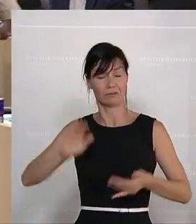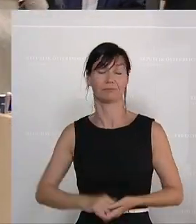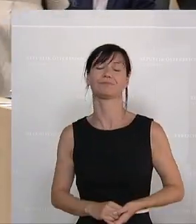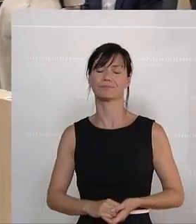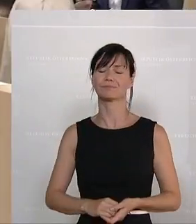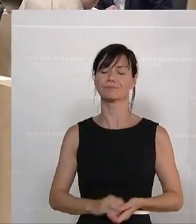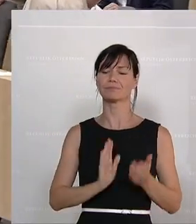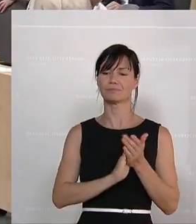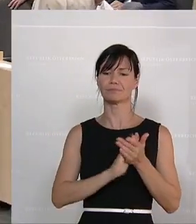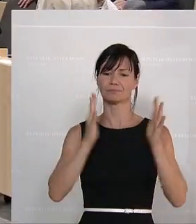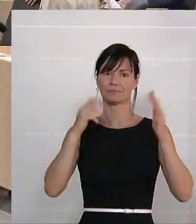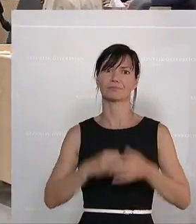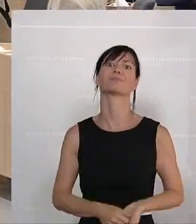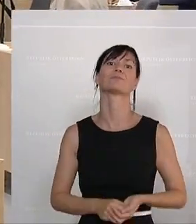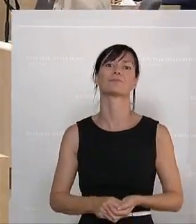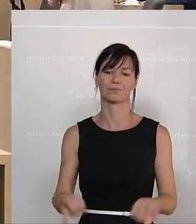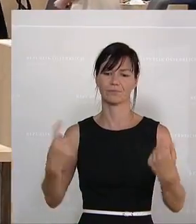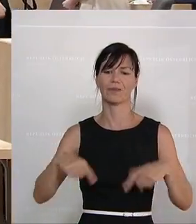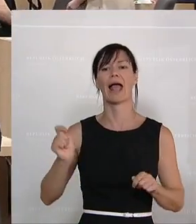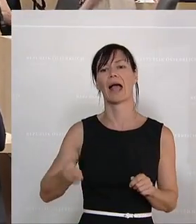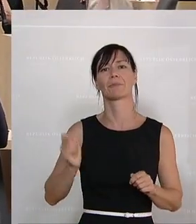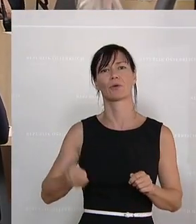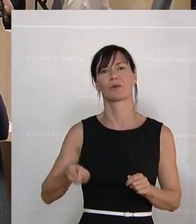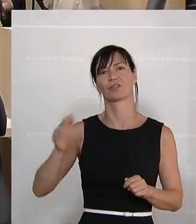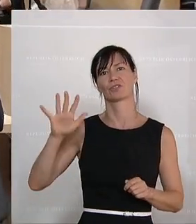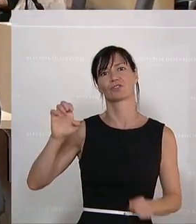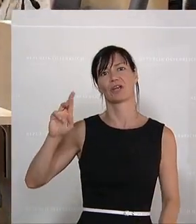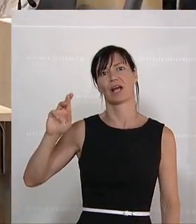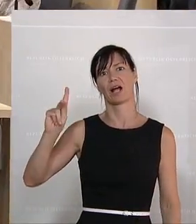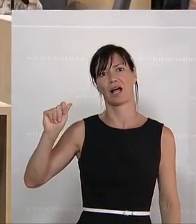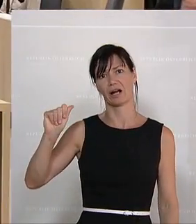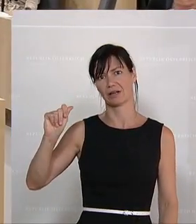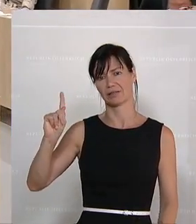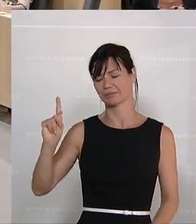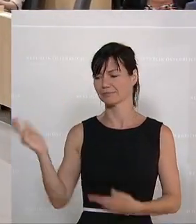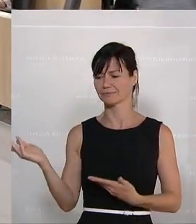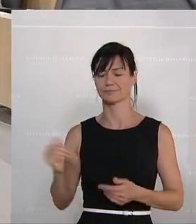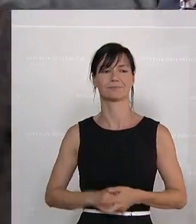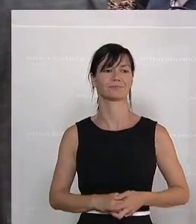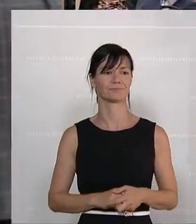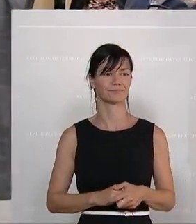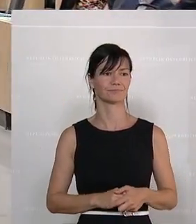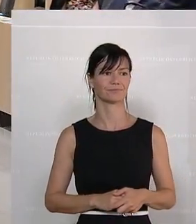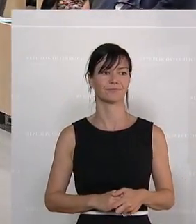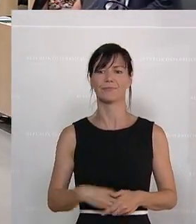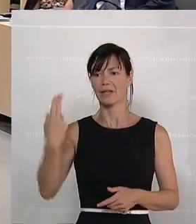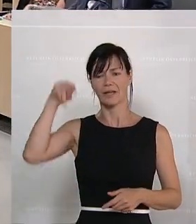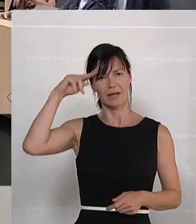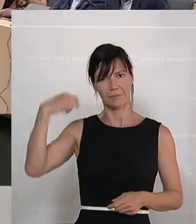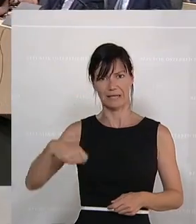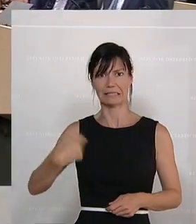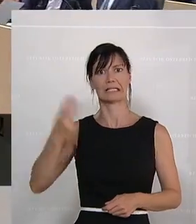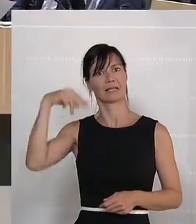nationalrates zum entlastungs paket der bundesregierung weite teile sollen ja davon heute beschlossen werden